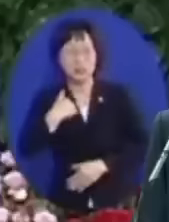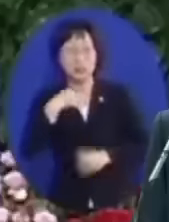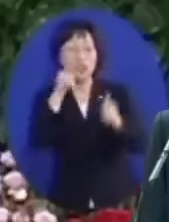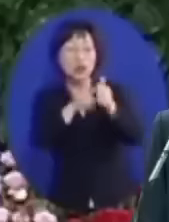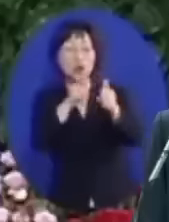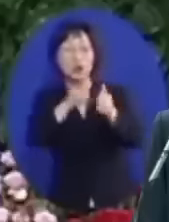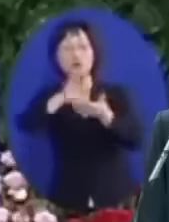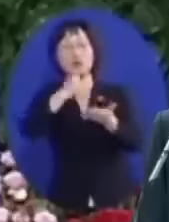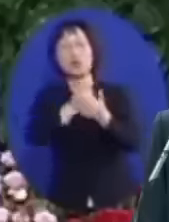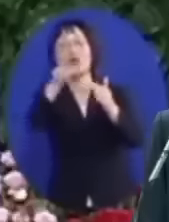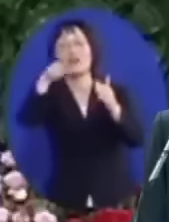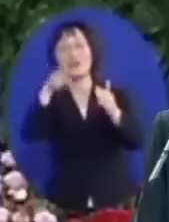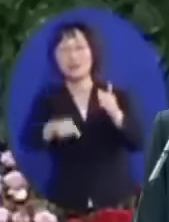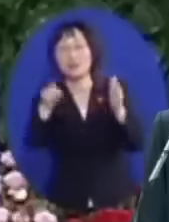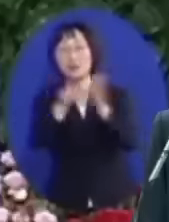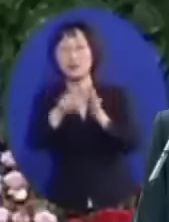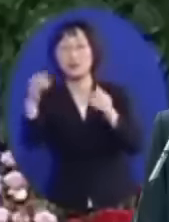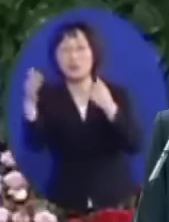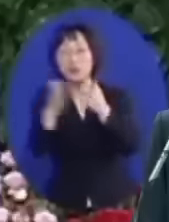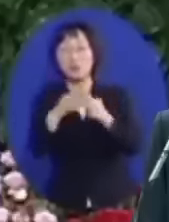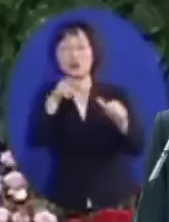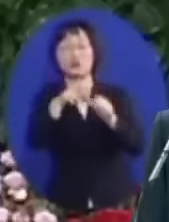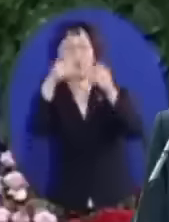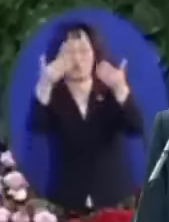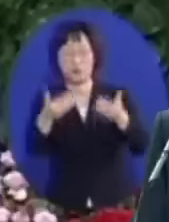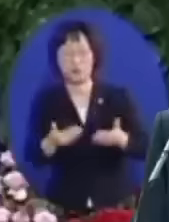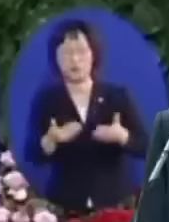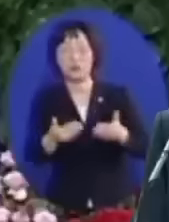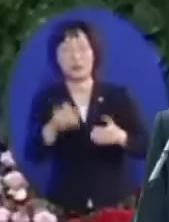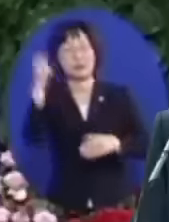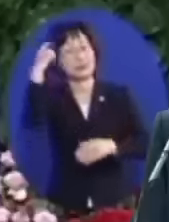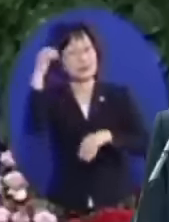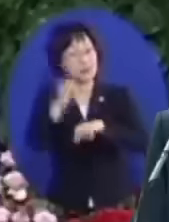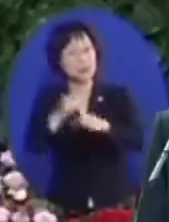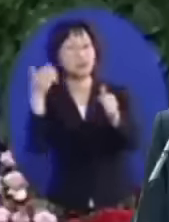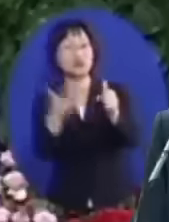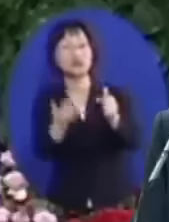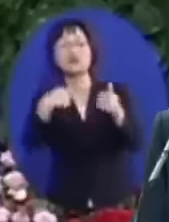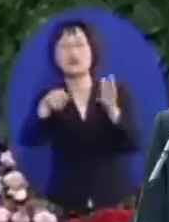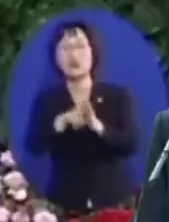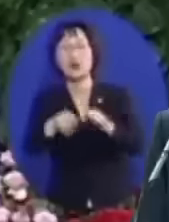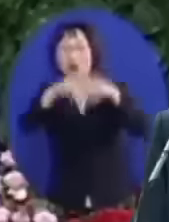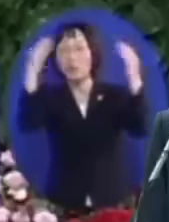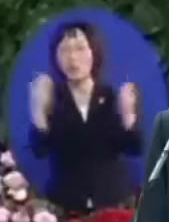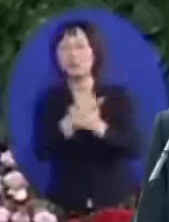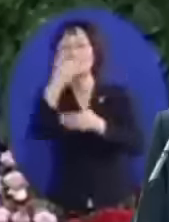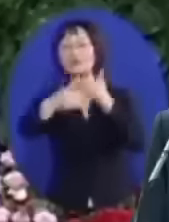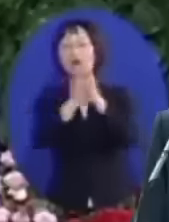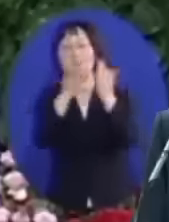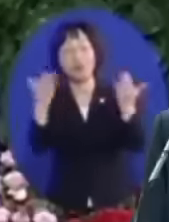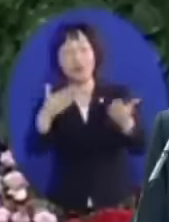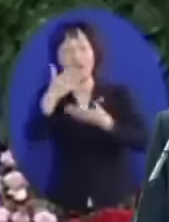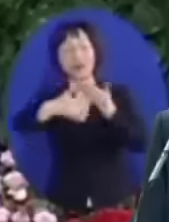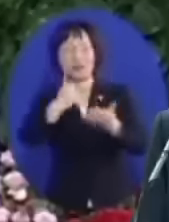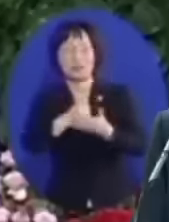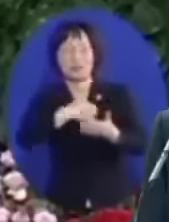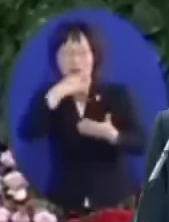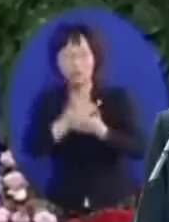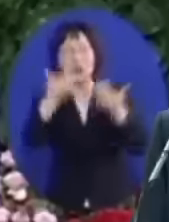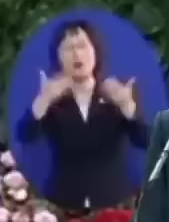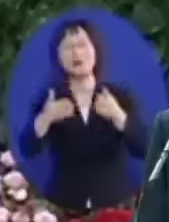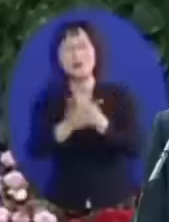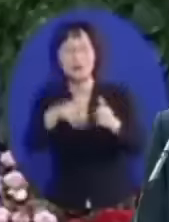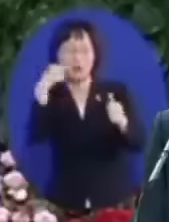안에 있는 믿음으로 말미암아 구원에 이르는 지혜가 있게 하려 하느니라. 모든 성경은 하나님의 감동으로 된 것으로